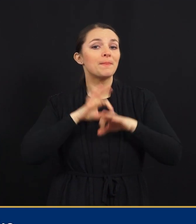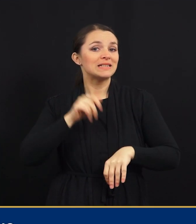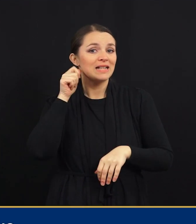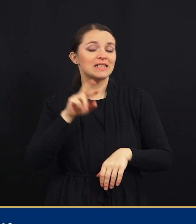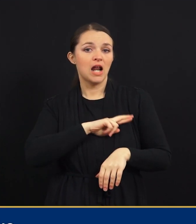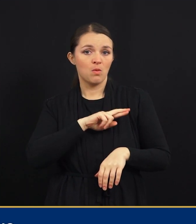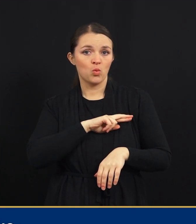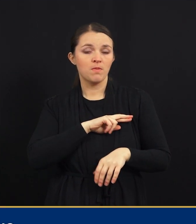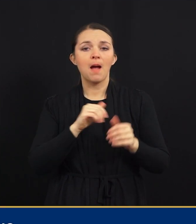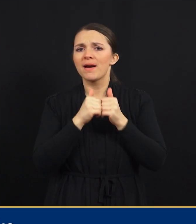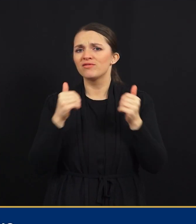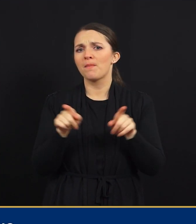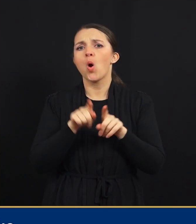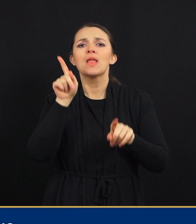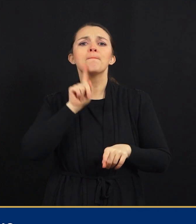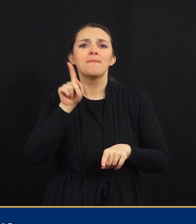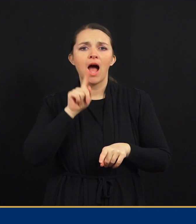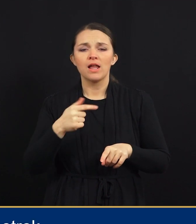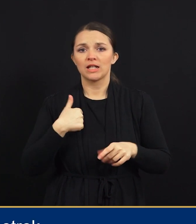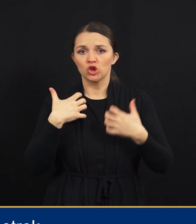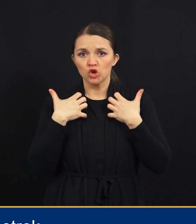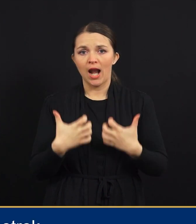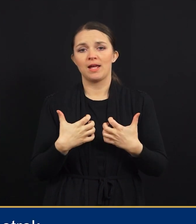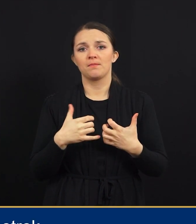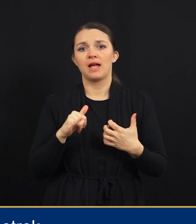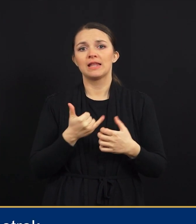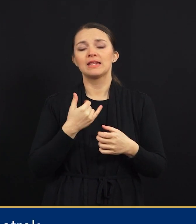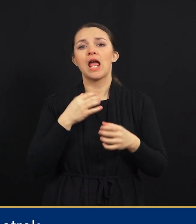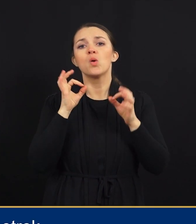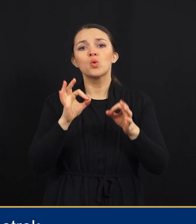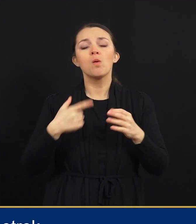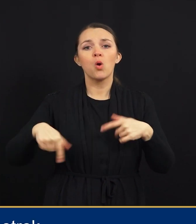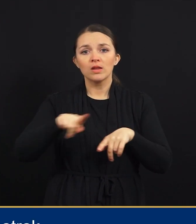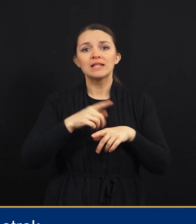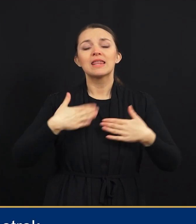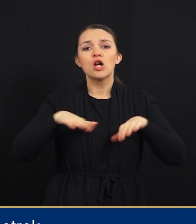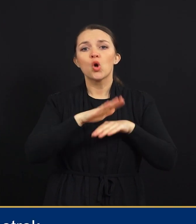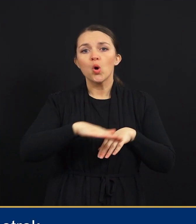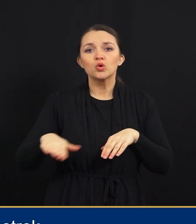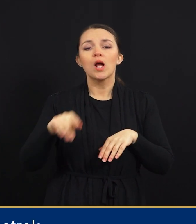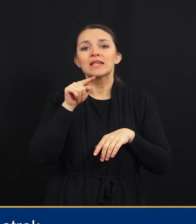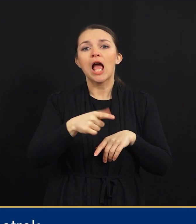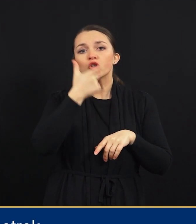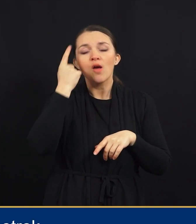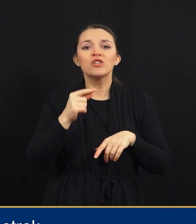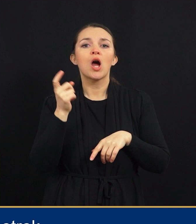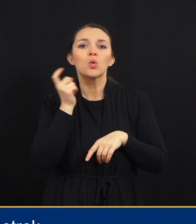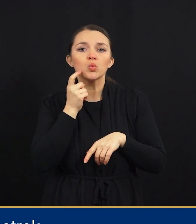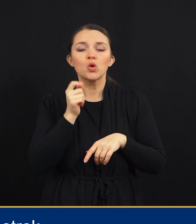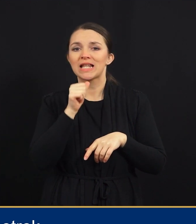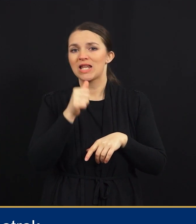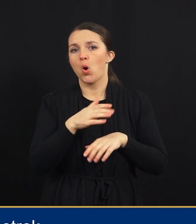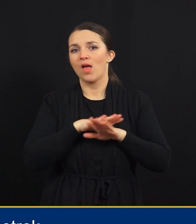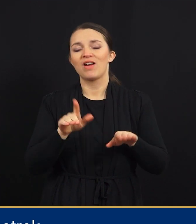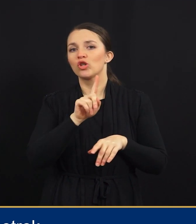republike, predvsem pa kot mati, si želim, da se v dobro nas in naših otrok ta človeška krutost nikdar več